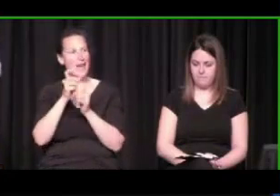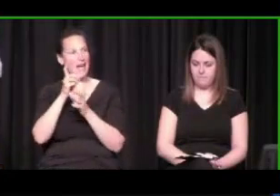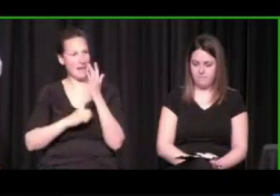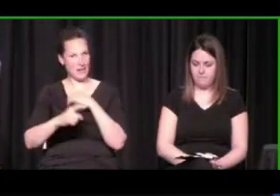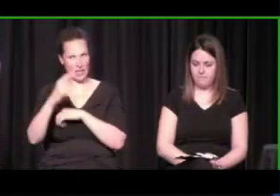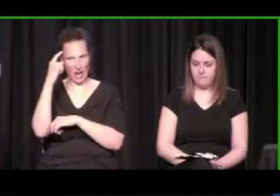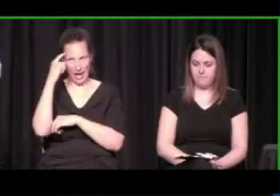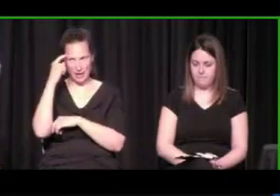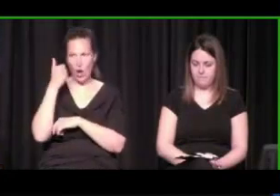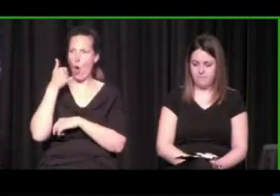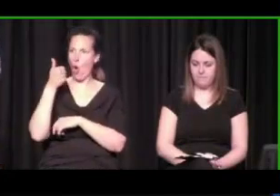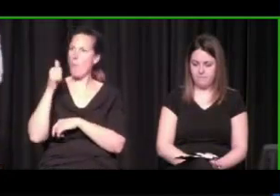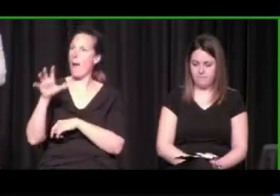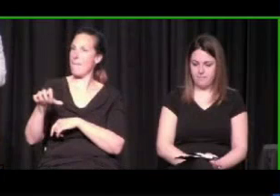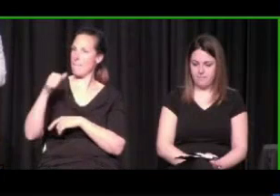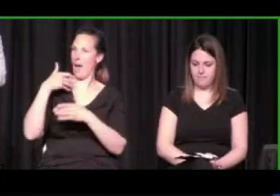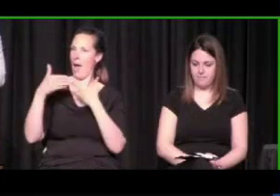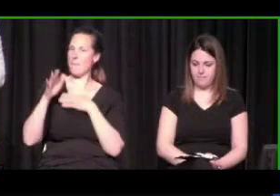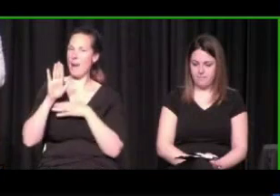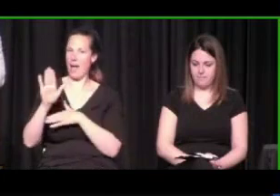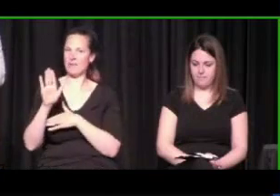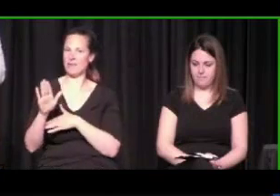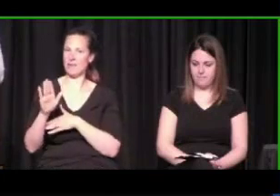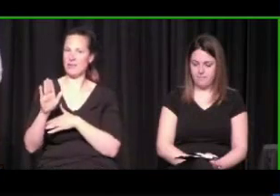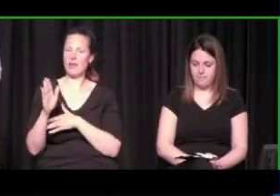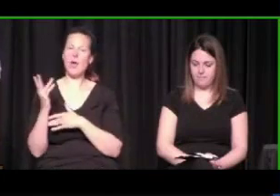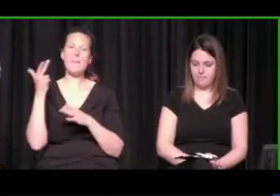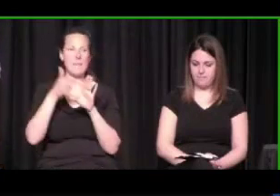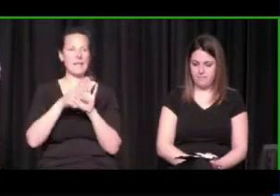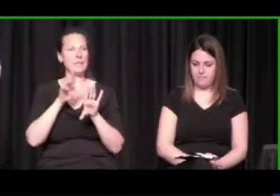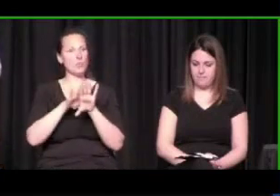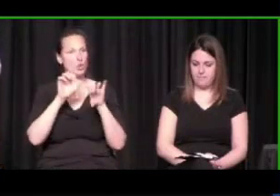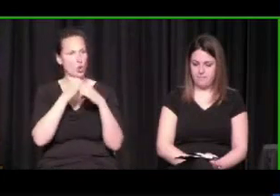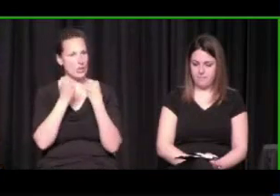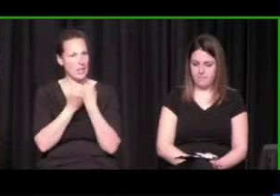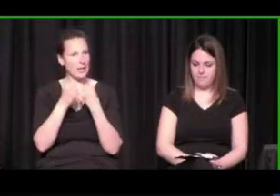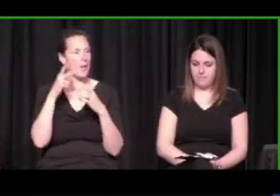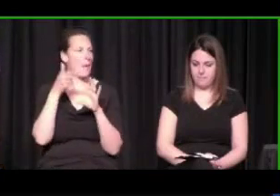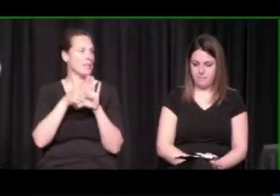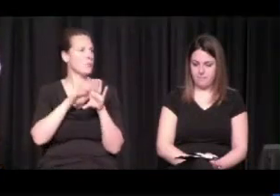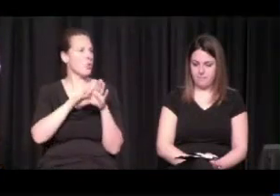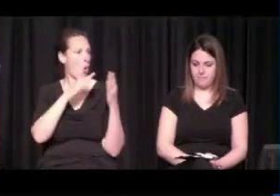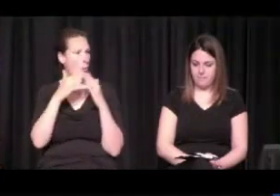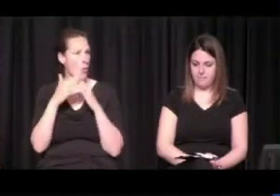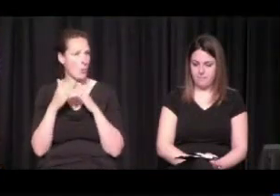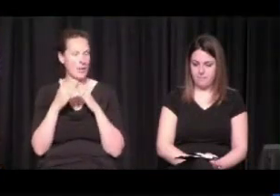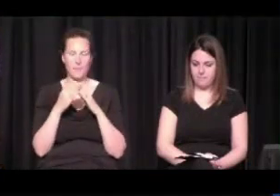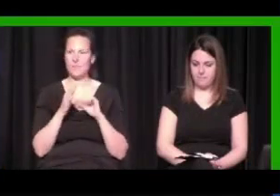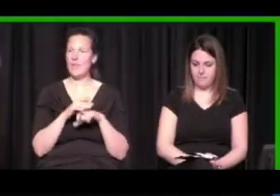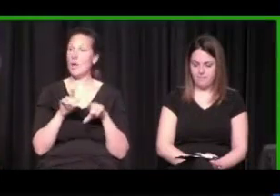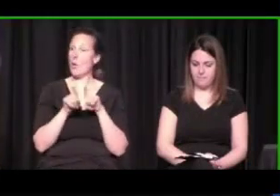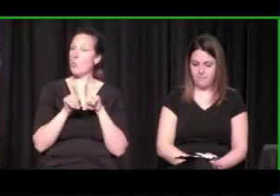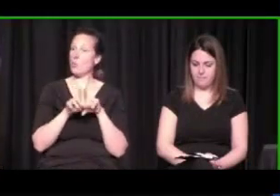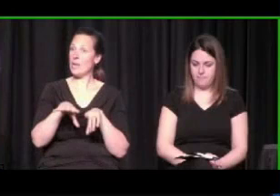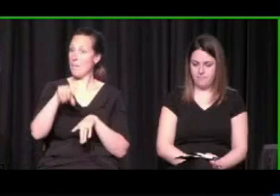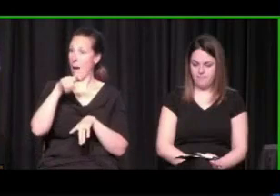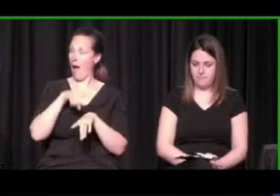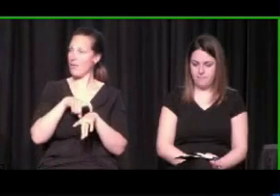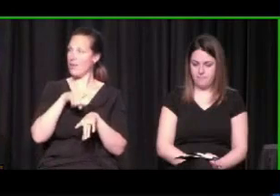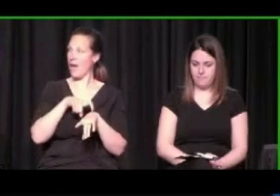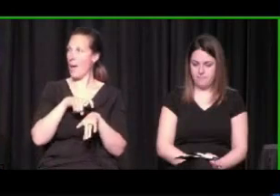vont prendre un espace croissant dans notre collectivité. Donc, je voulais introduire avec ça en prenant également le temps de